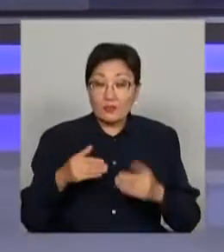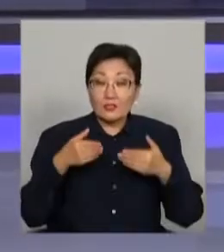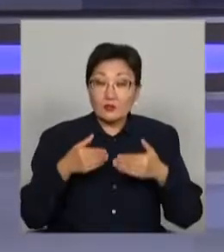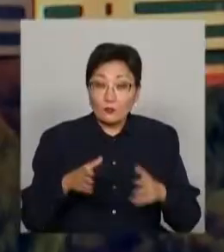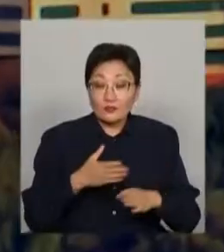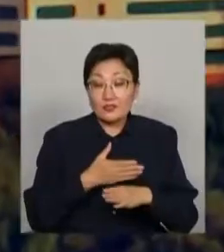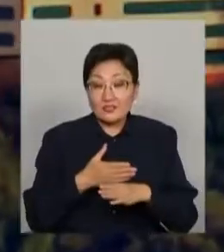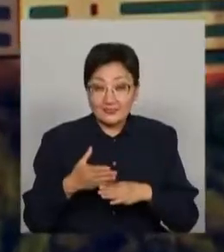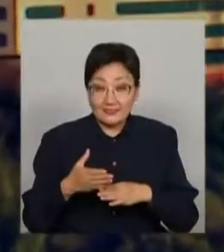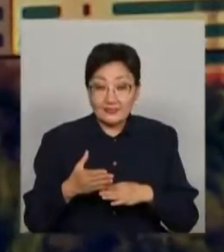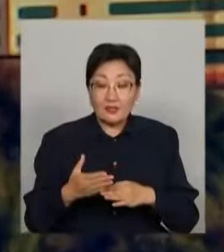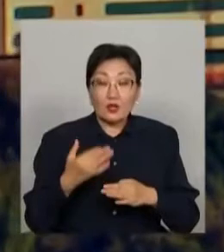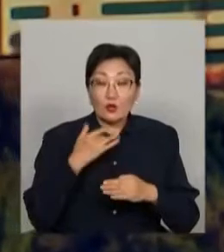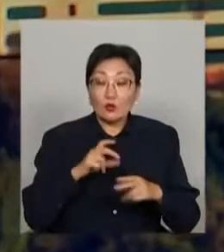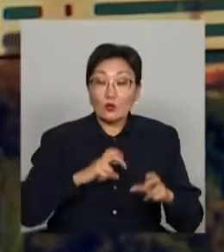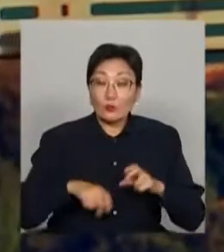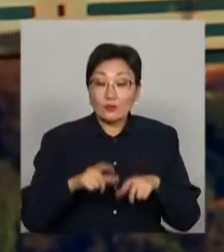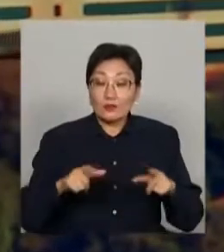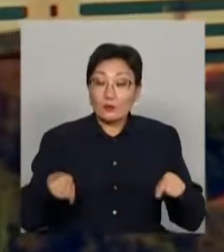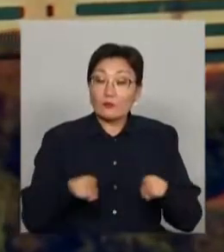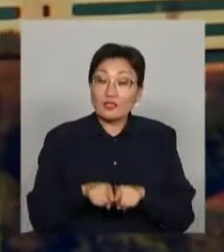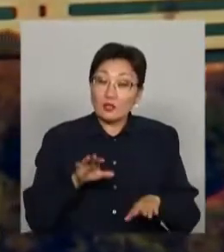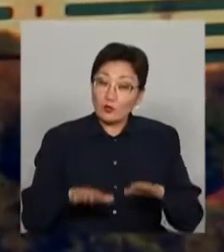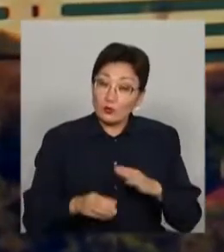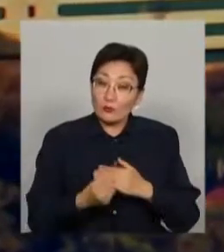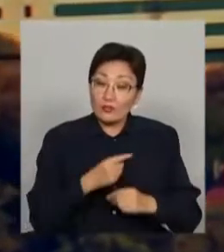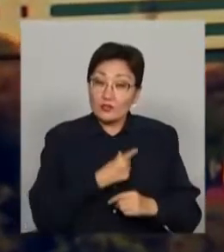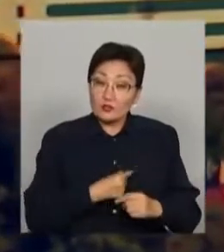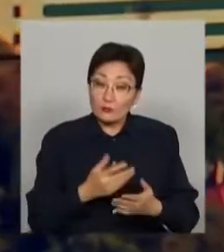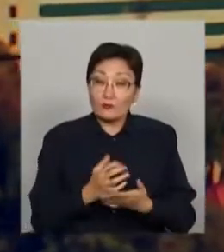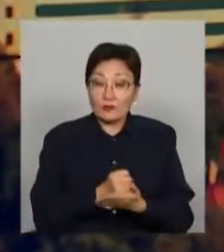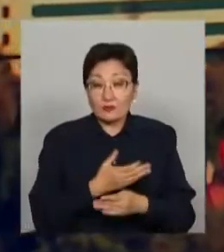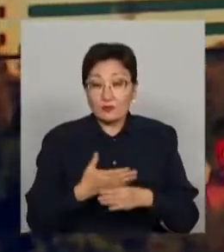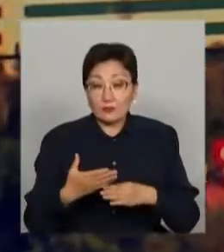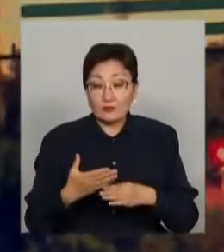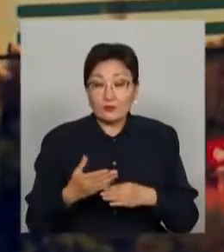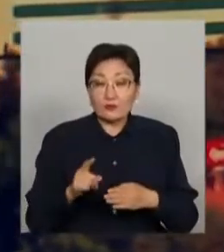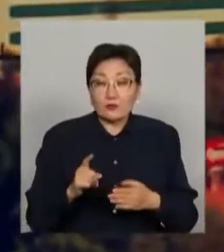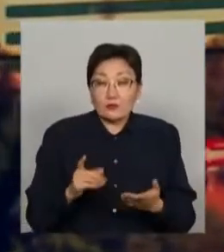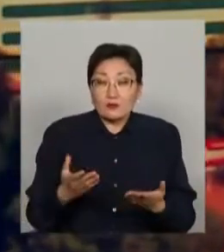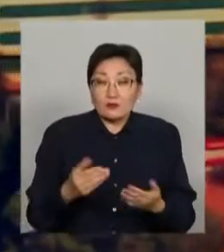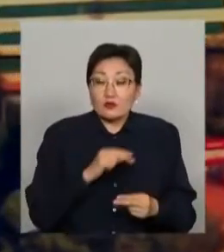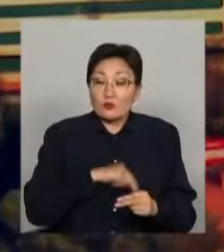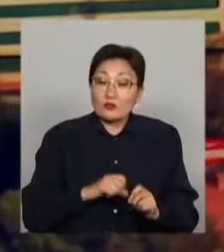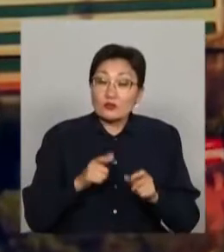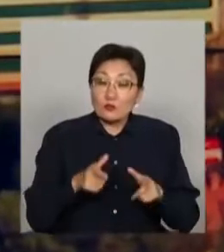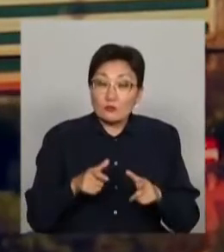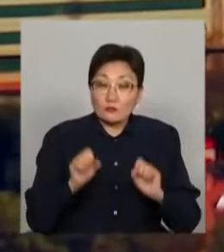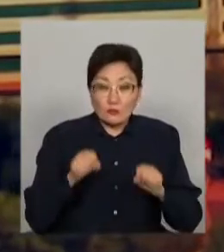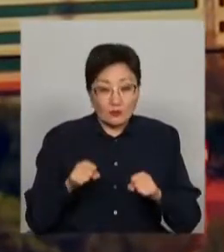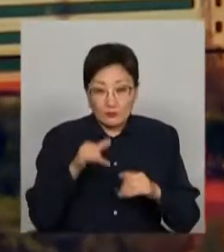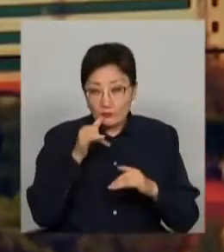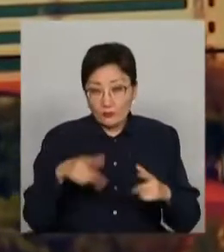тәмамдағаннан кейін көп студенттерден мынандай күмән болады, енді диплом алғаннан кейін сандықта жатпай ма, қызметке орналасам ба деген сияқты, енді